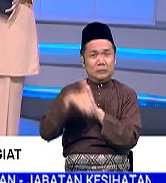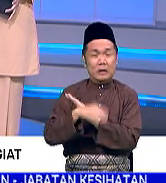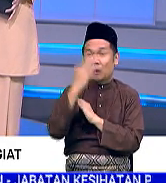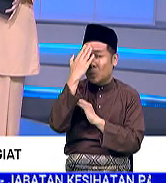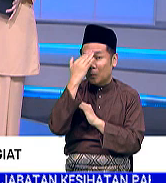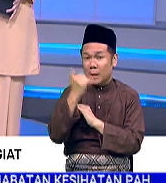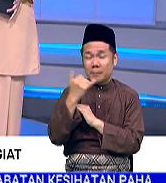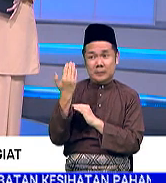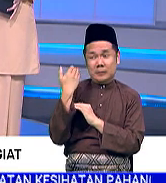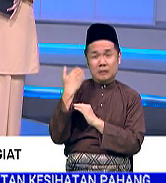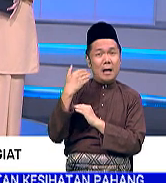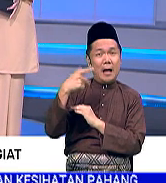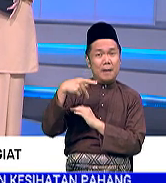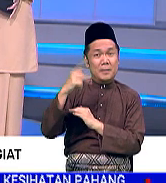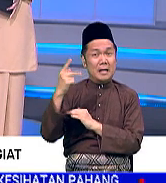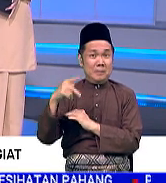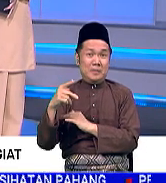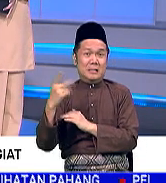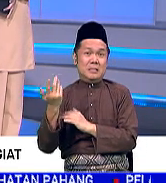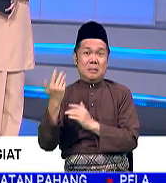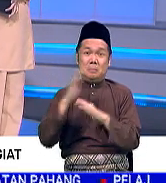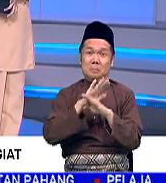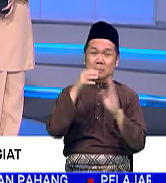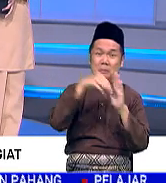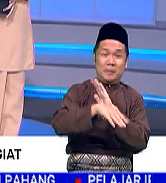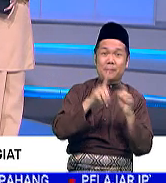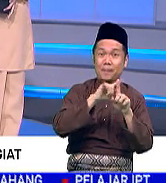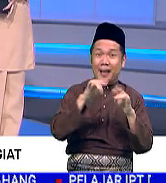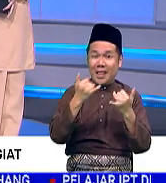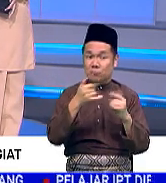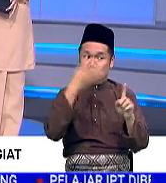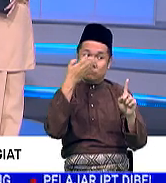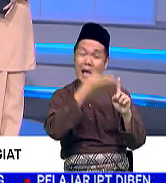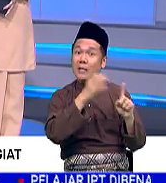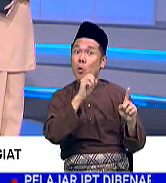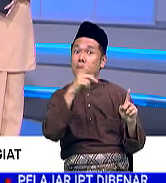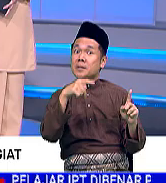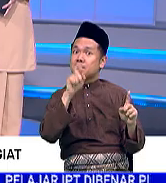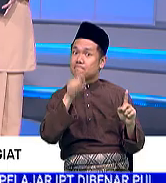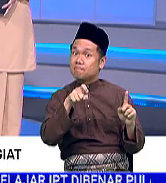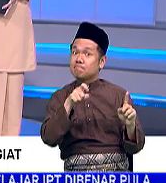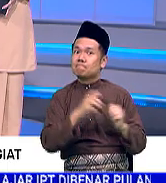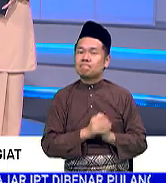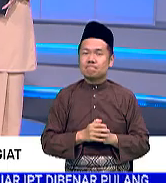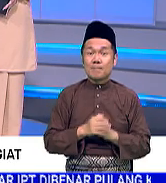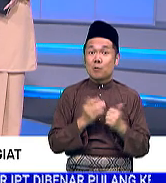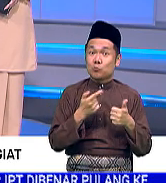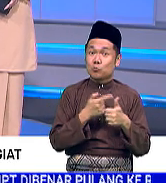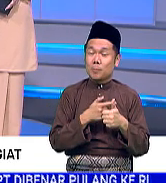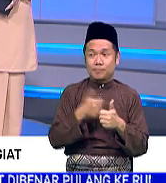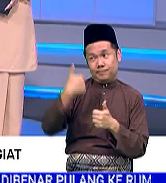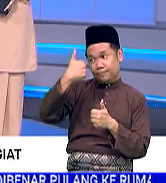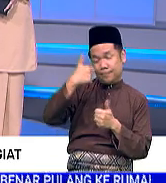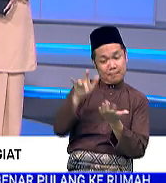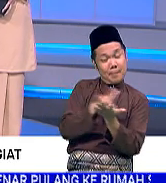bagi mengekang penularan pandemik COVID-19. Tanpa mengabaikan SOP wajib yang ditetapkan kerajaan seperti mengimbas